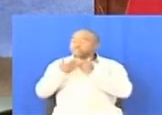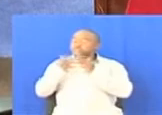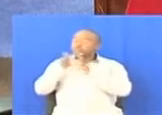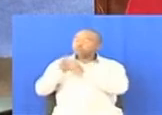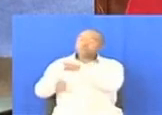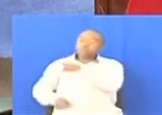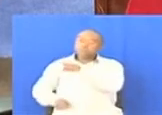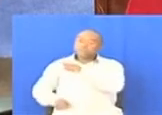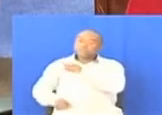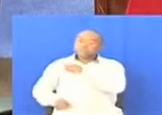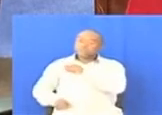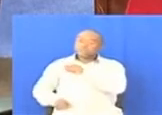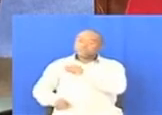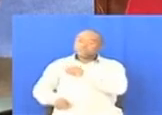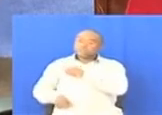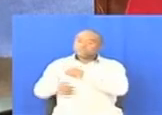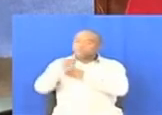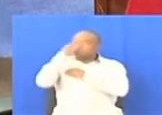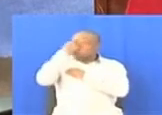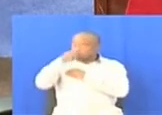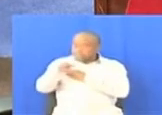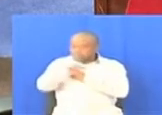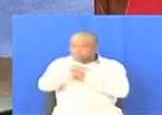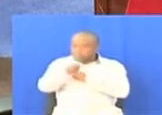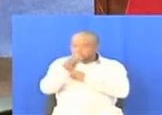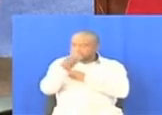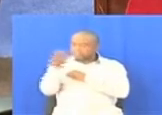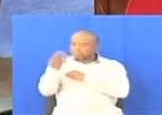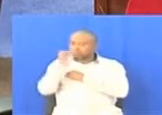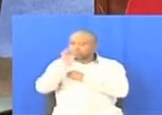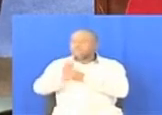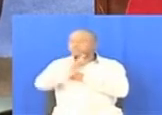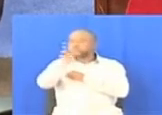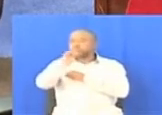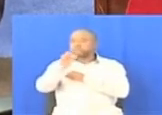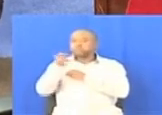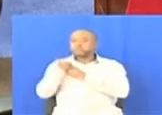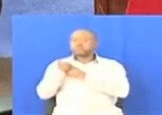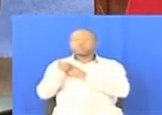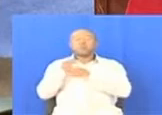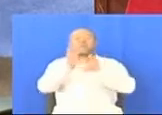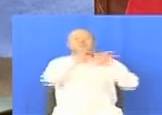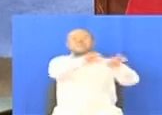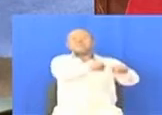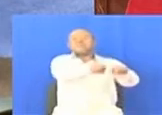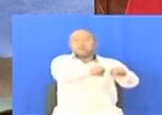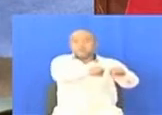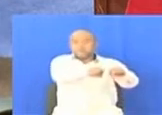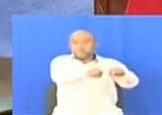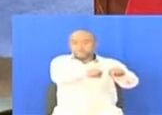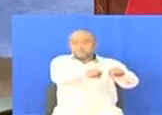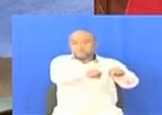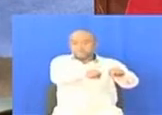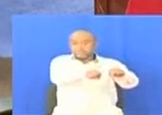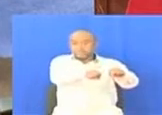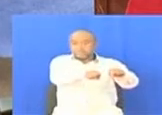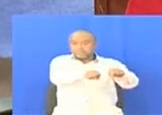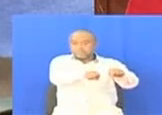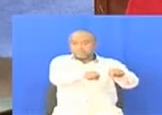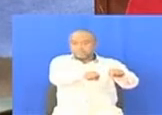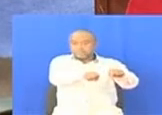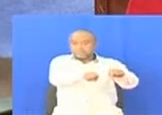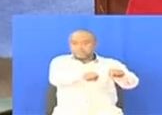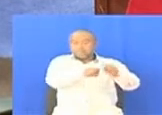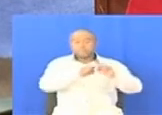kuna mabara mawili matatu ambayo sio ya kwao. Waliavamia wananchi wa nchi zile, hawajui walikowapeleka, wako wanatanua